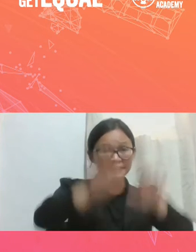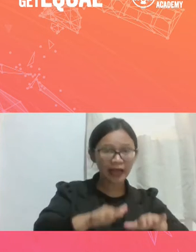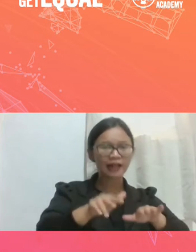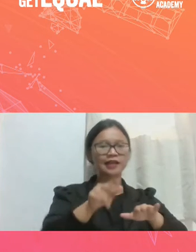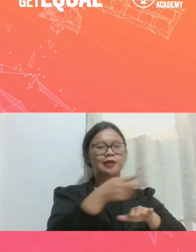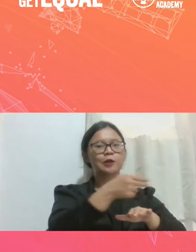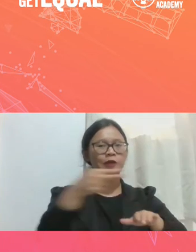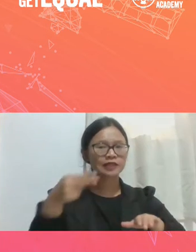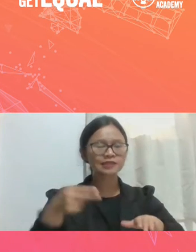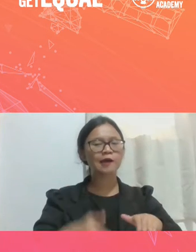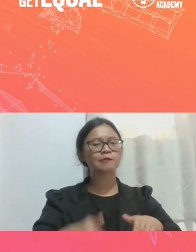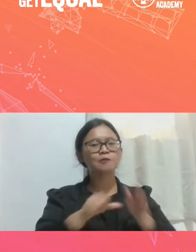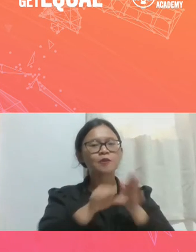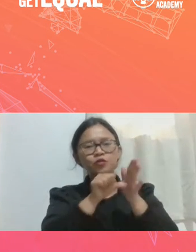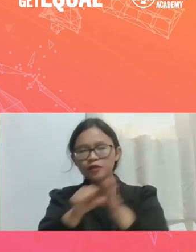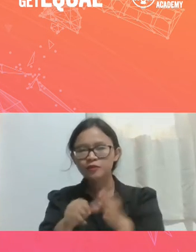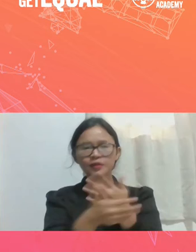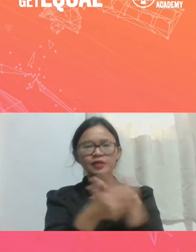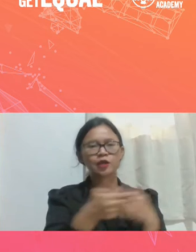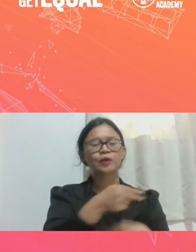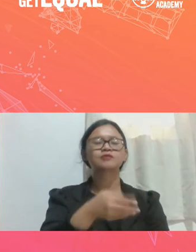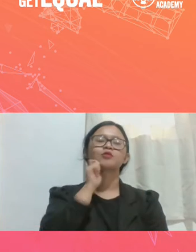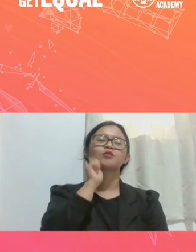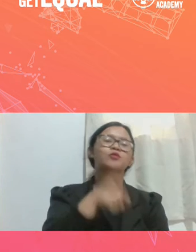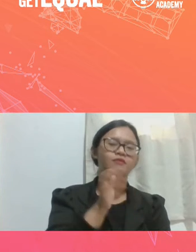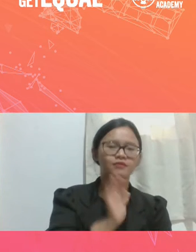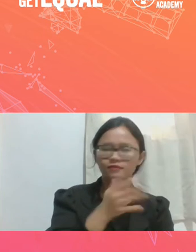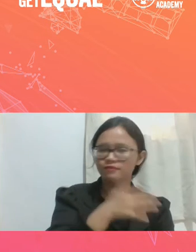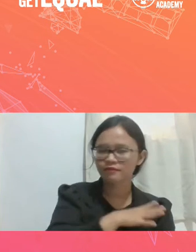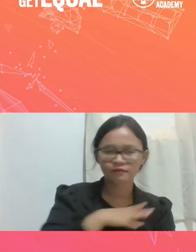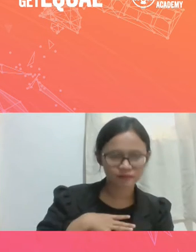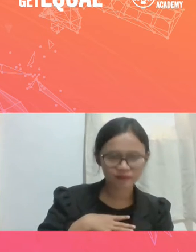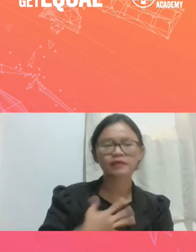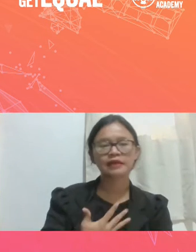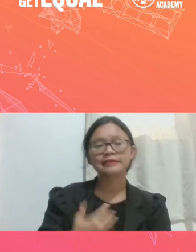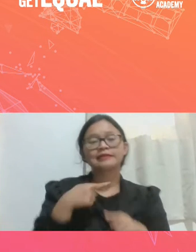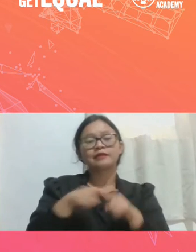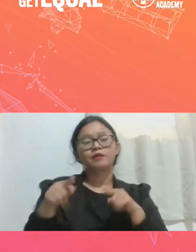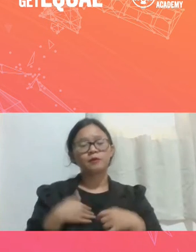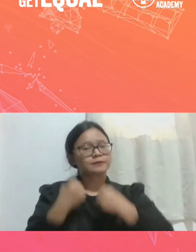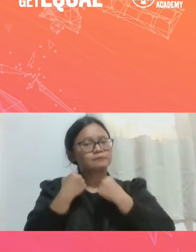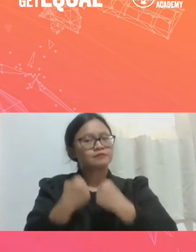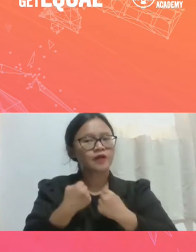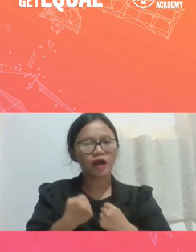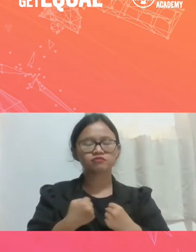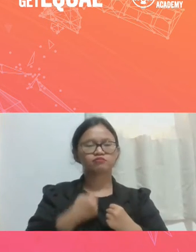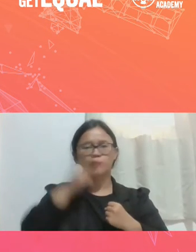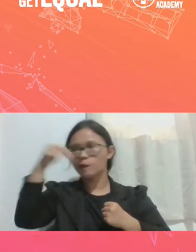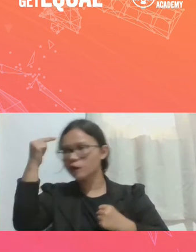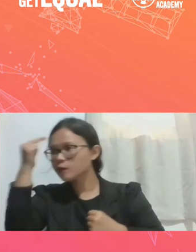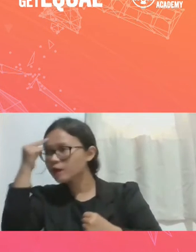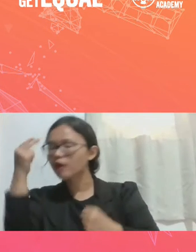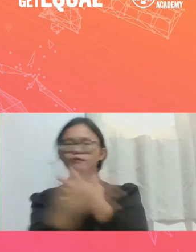sama. Semangatnya adalah bagaimana kita bisa bekerja sama dengan semua pihak, pemerintah, dan